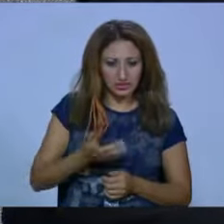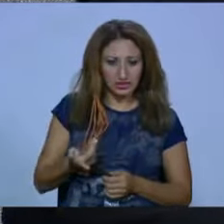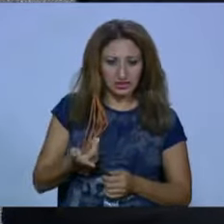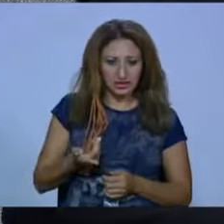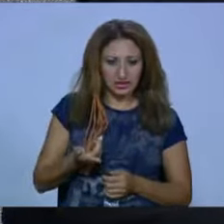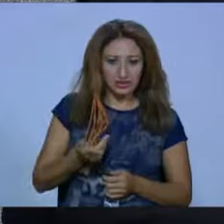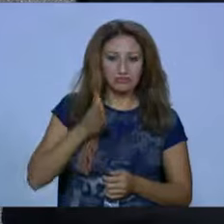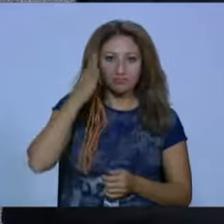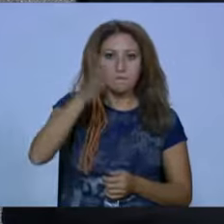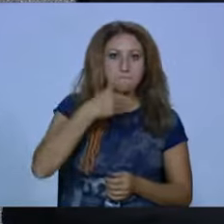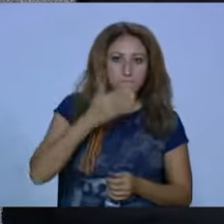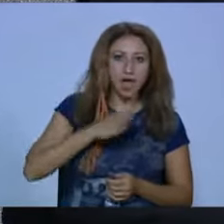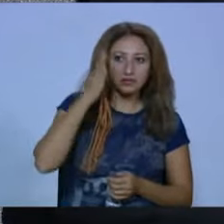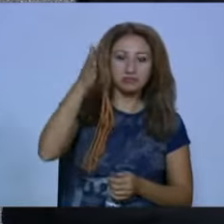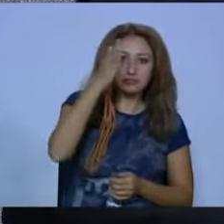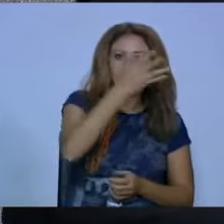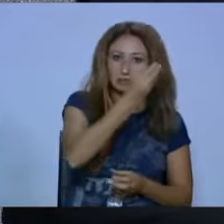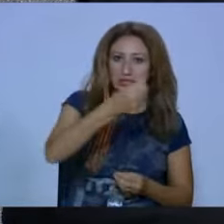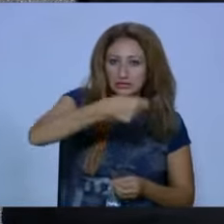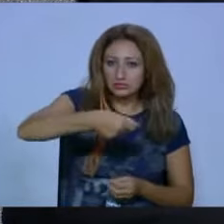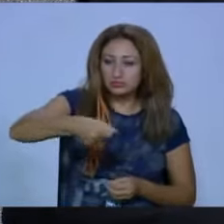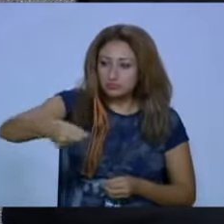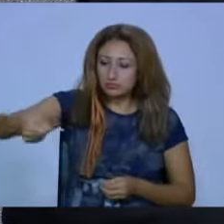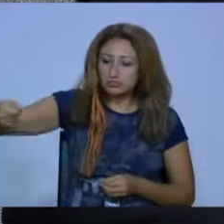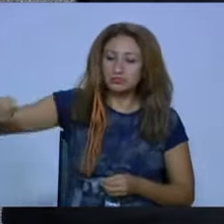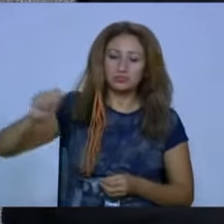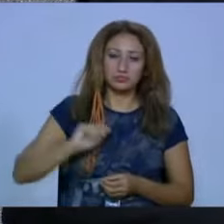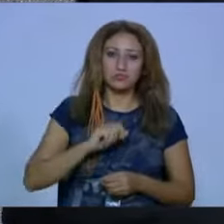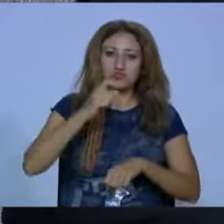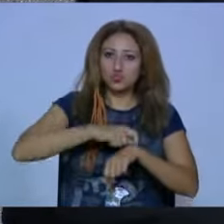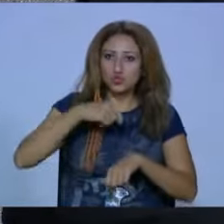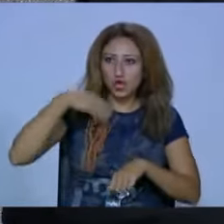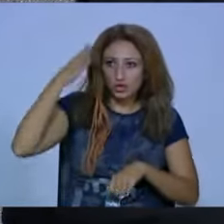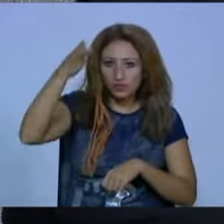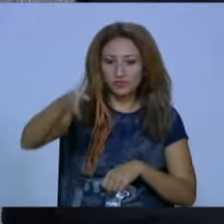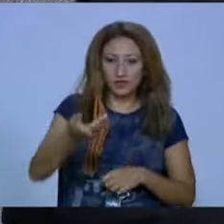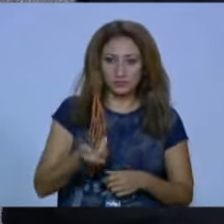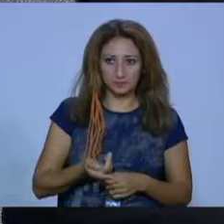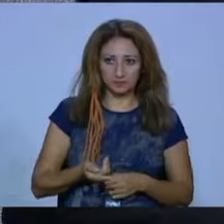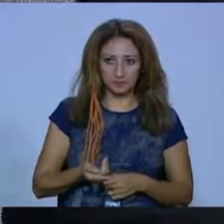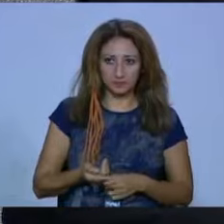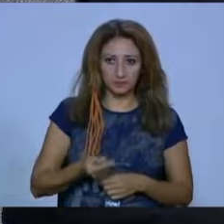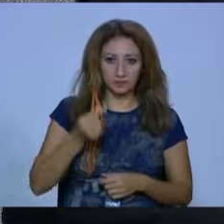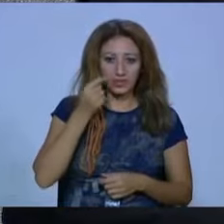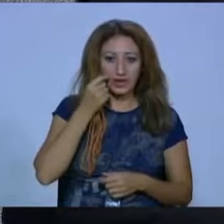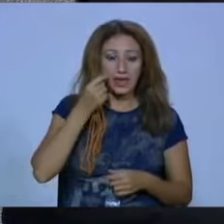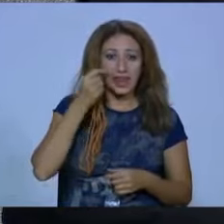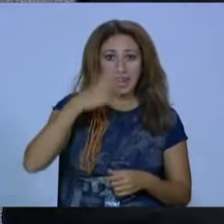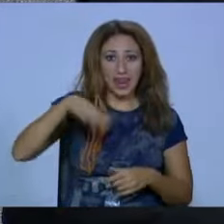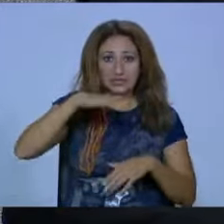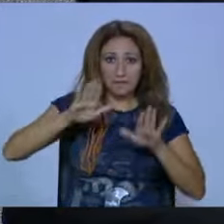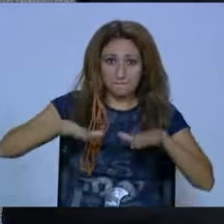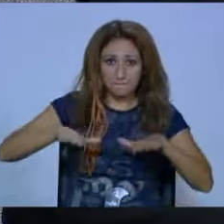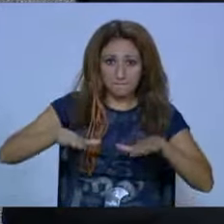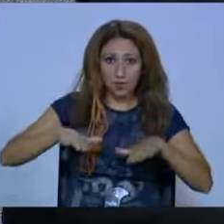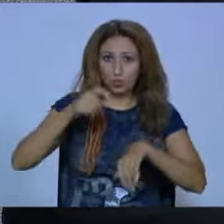يحضر اكتر من وفاة لاكتر من حد في مستشفى، بتلاقي الناس اللي بيبقوا موجودين في المستشفى اذا